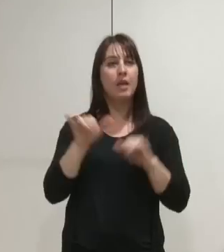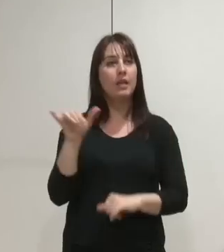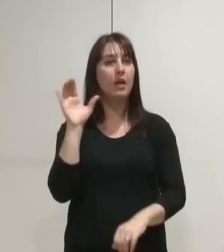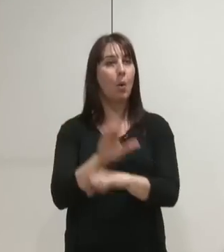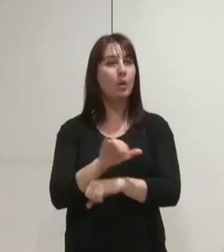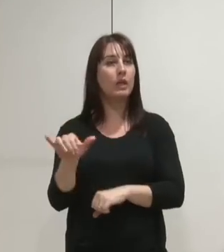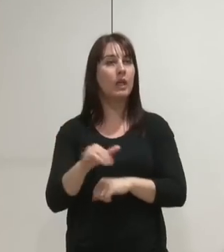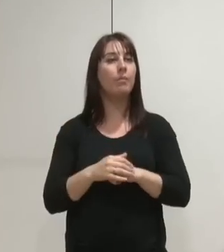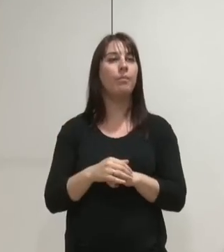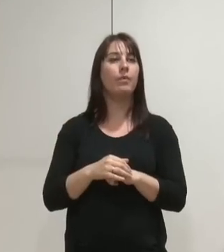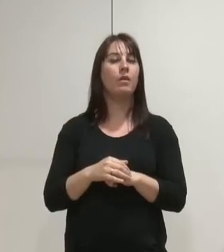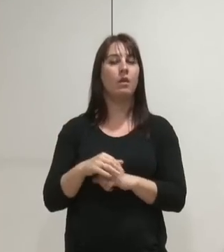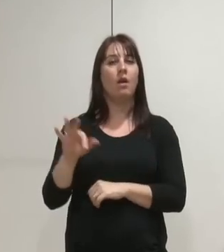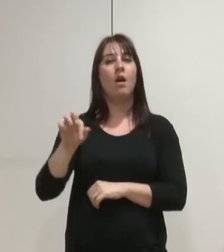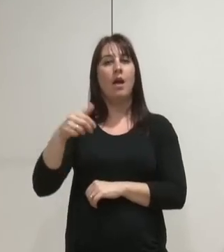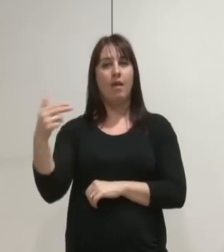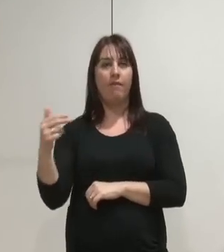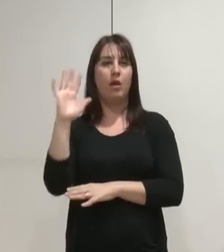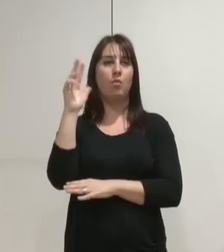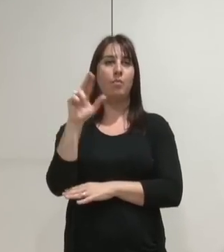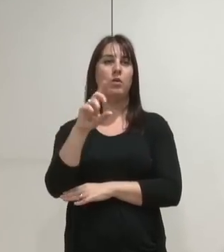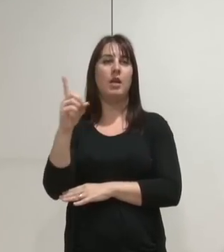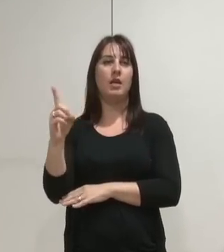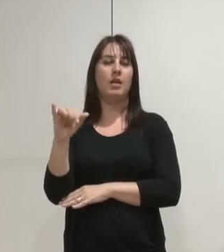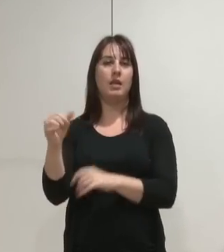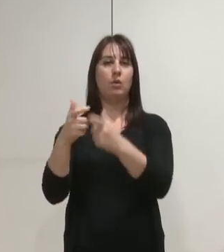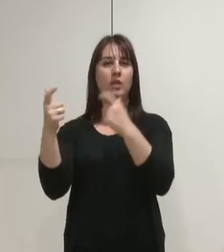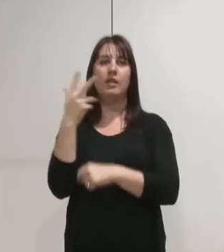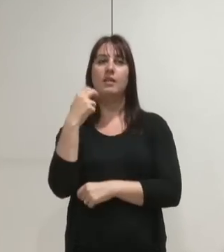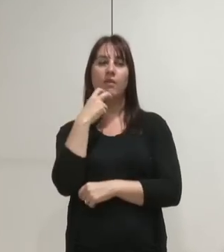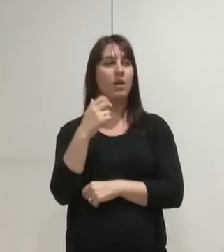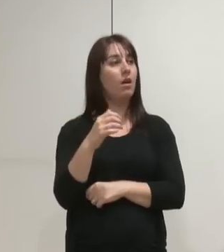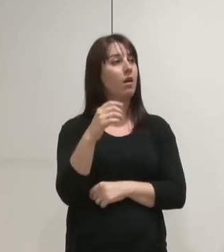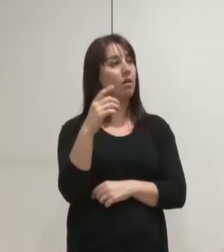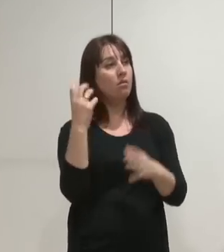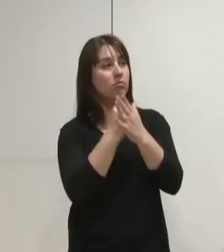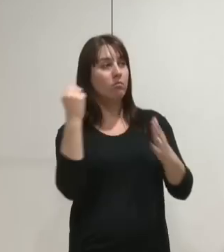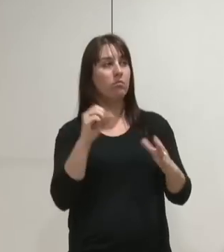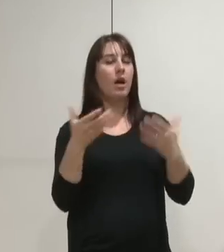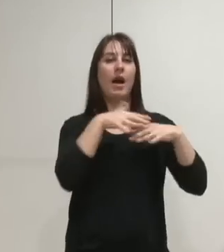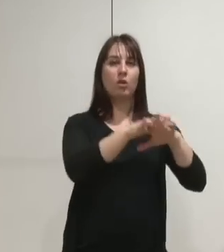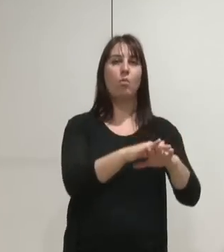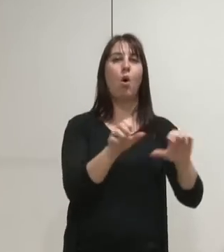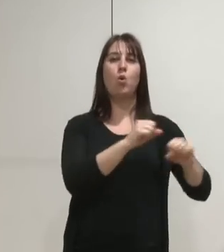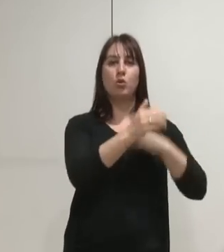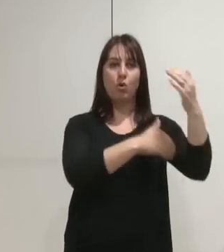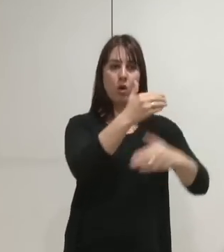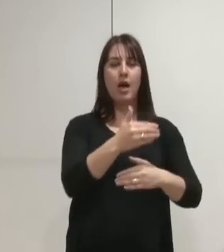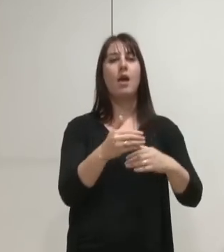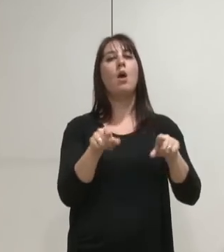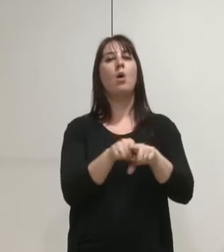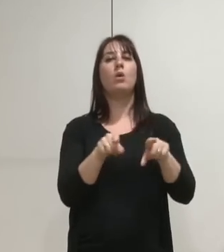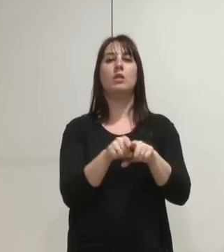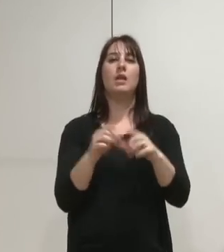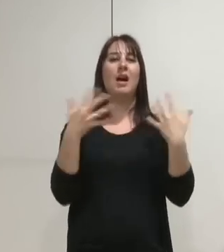est contre nationale umpudi société civile qui est pour rassemblement de gauche et de progrès rassemblement citoyen de la gauche et